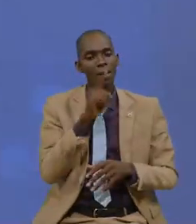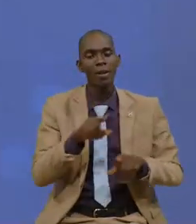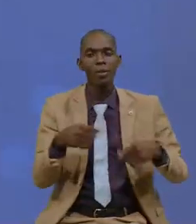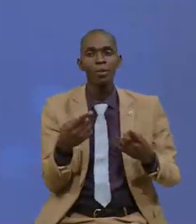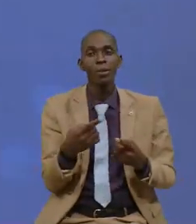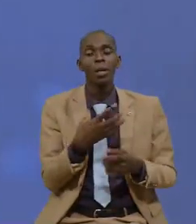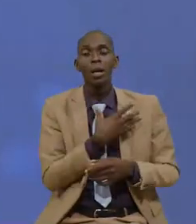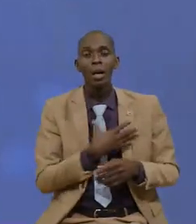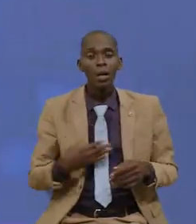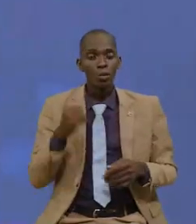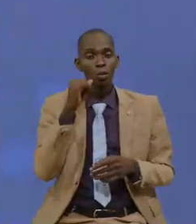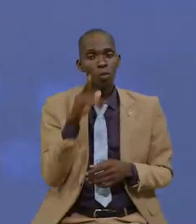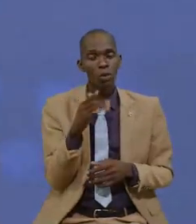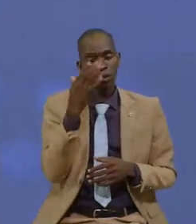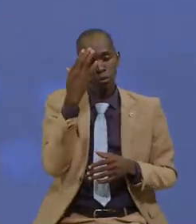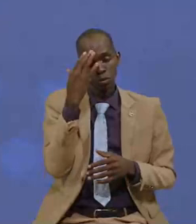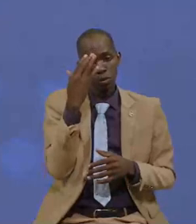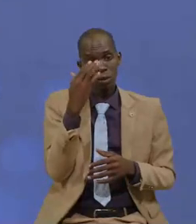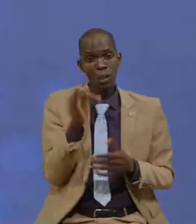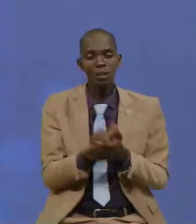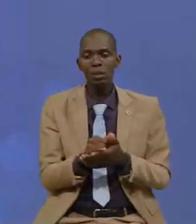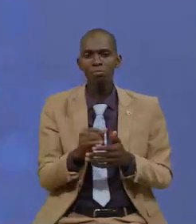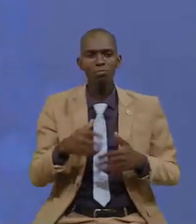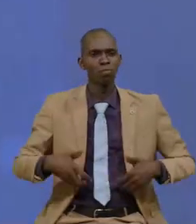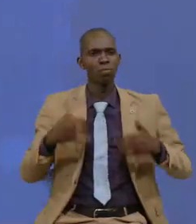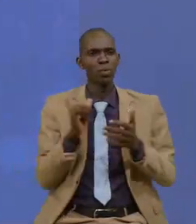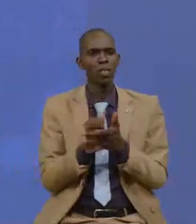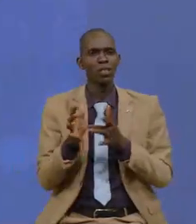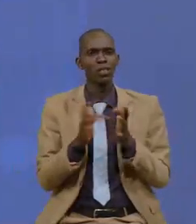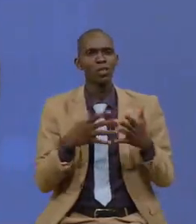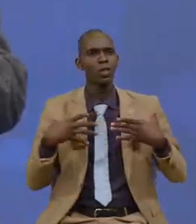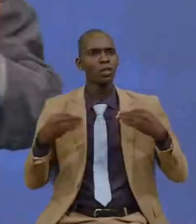puisse s'en aller. Et Jésus, parce que Jésus a guéri,